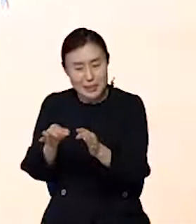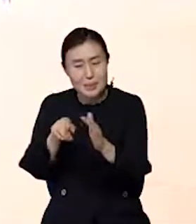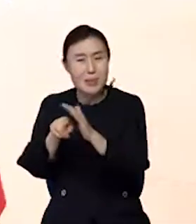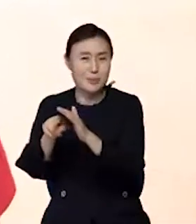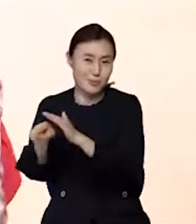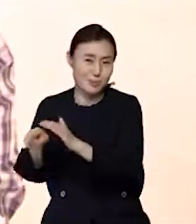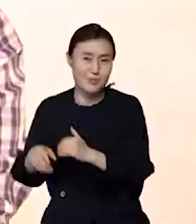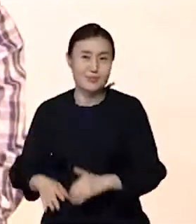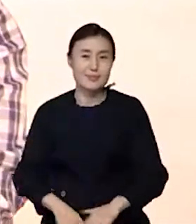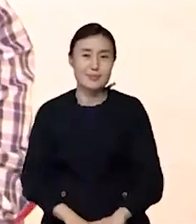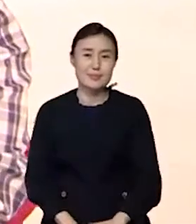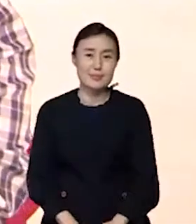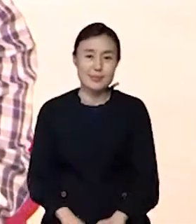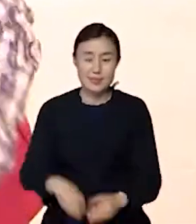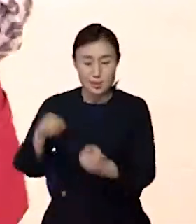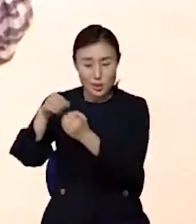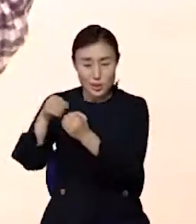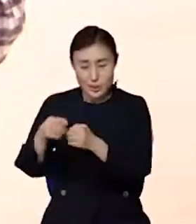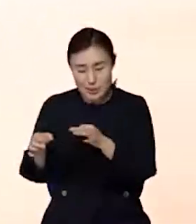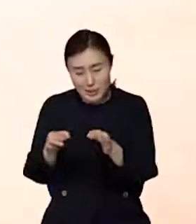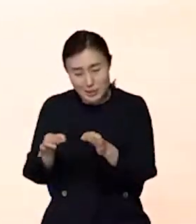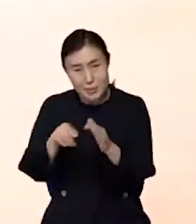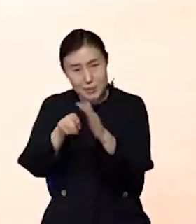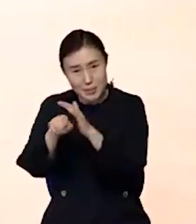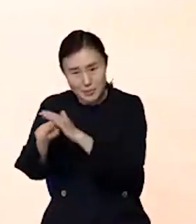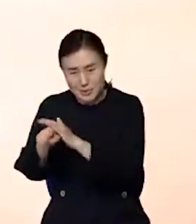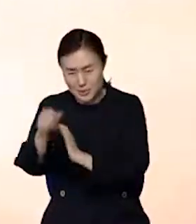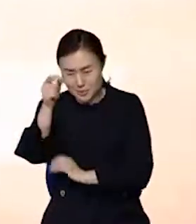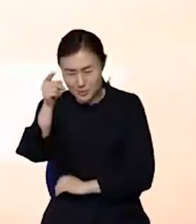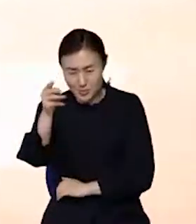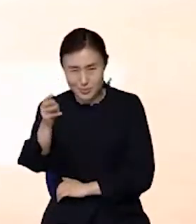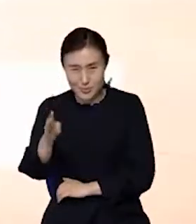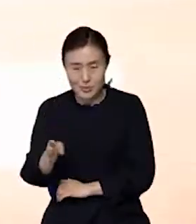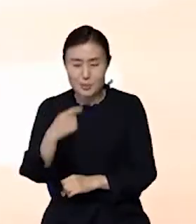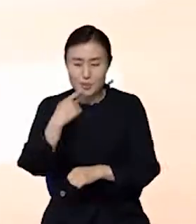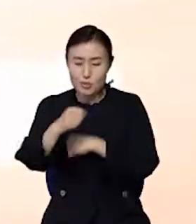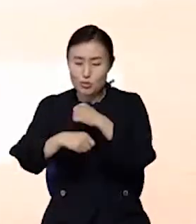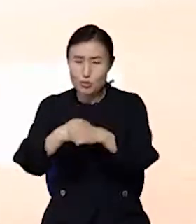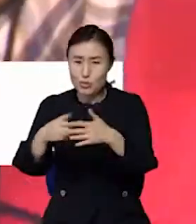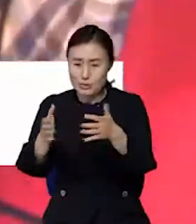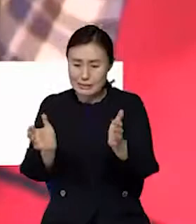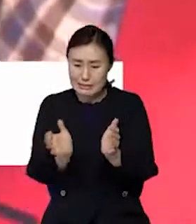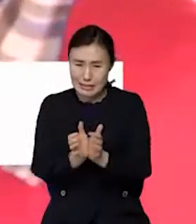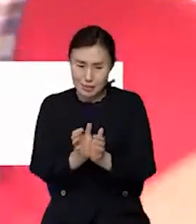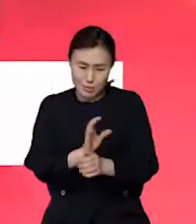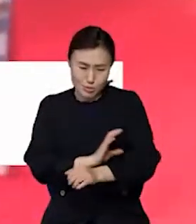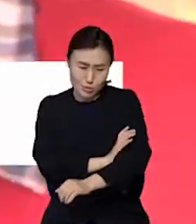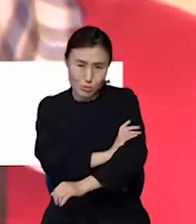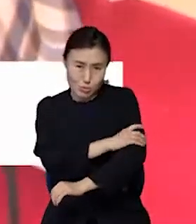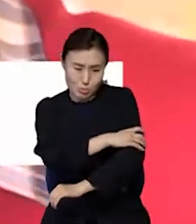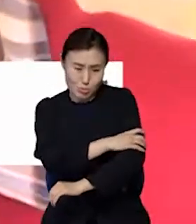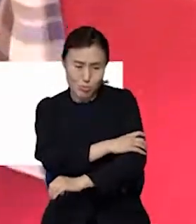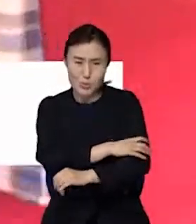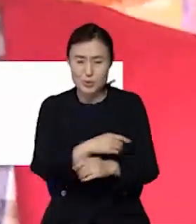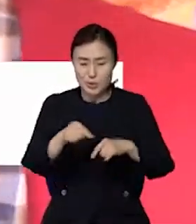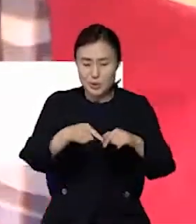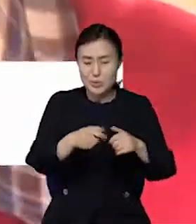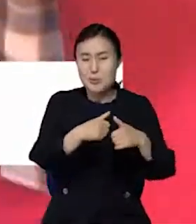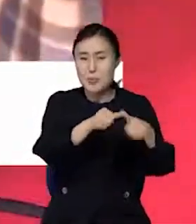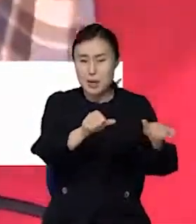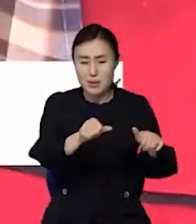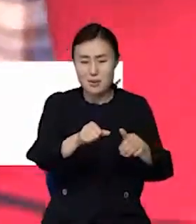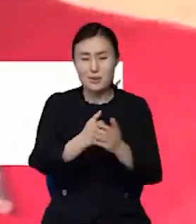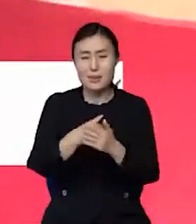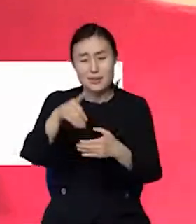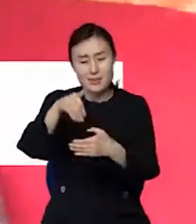시작했습니다. 전통시장을 돌며 수십 년간 이어온 민주당의 일당 독점을 깨고 선거혁명이 일어날 수